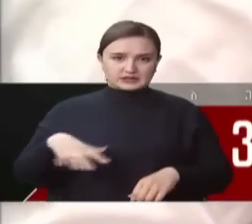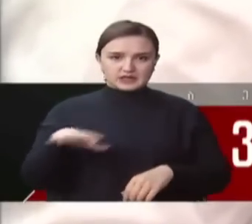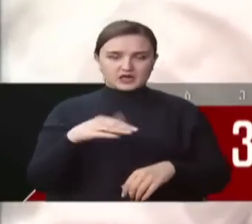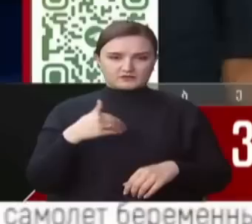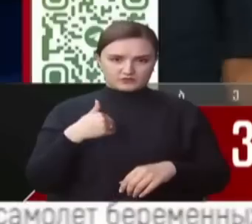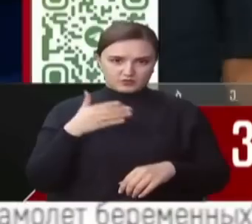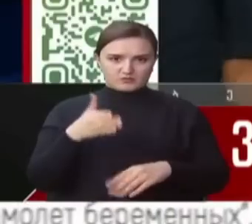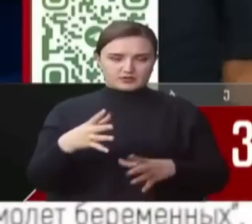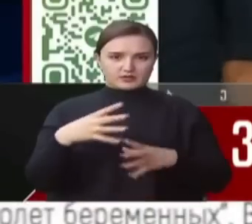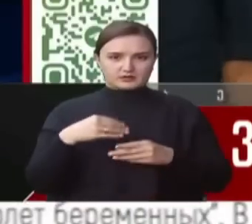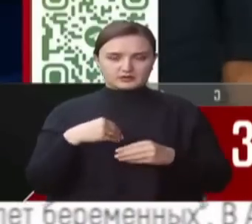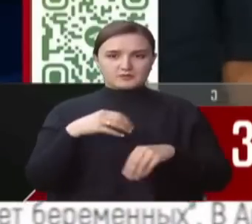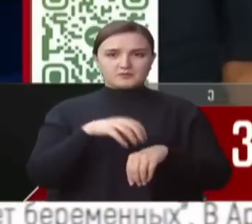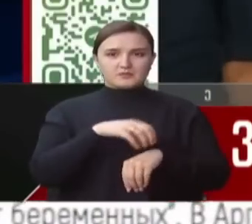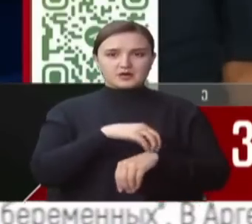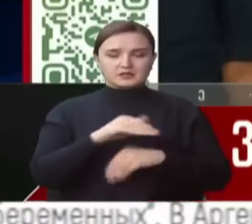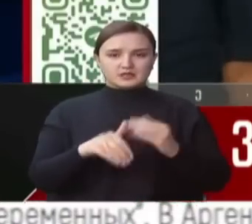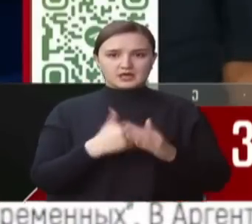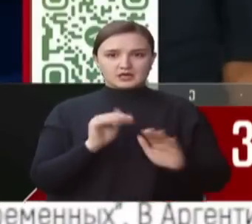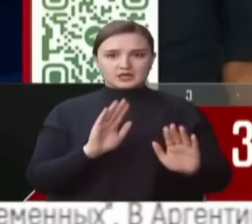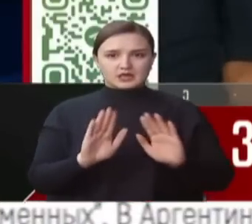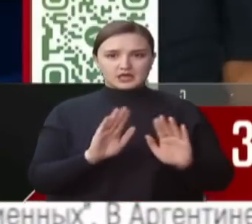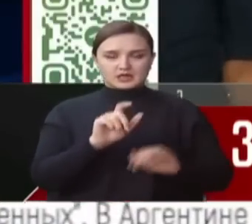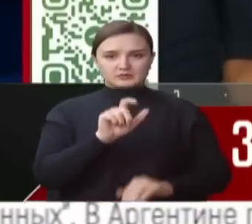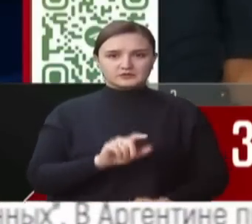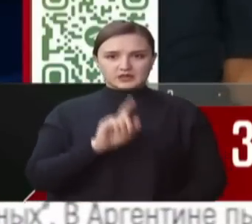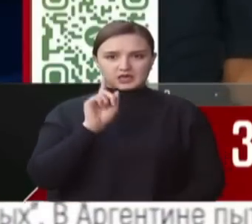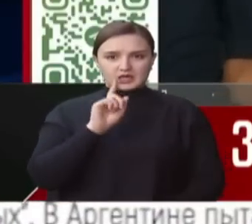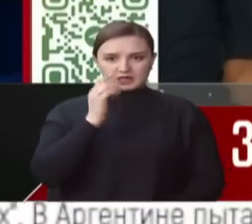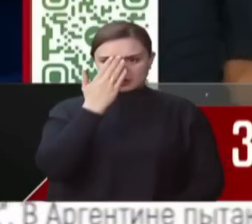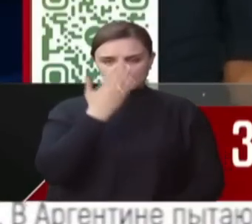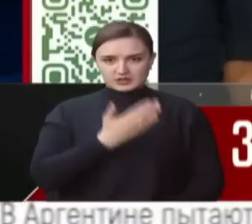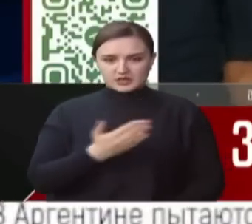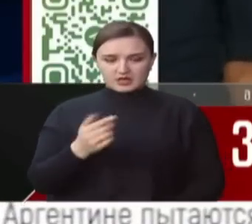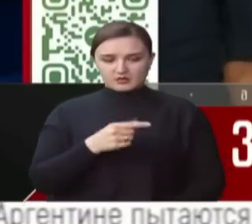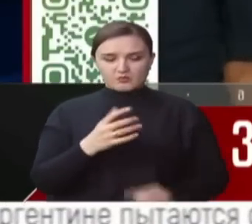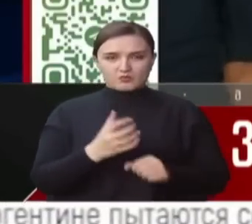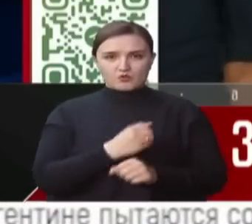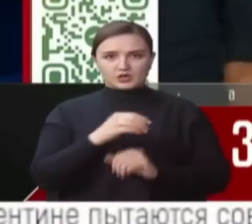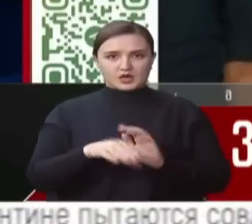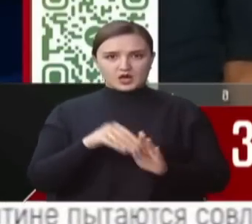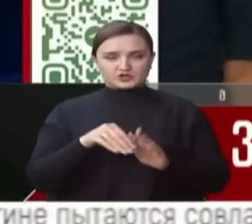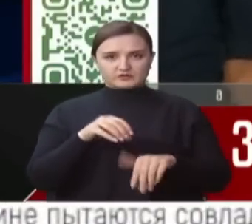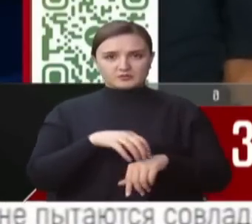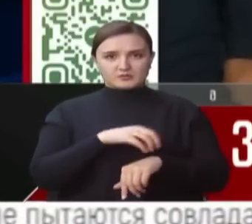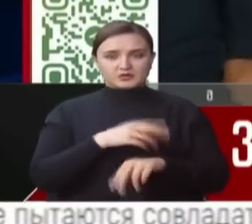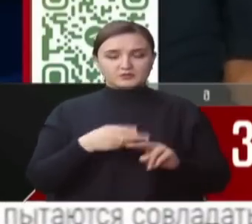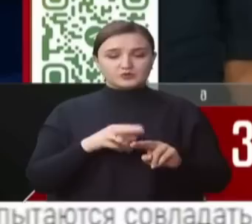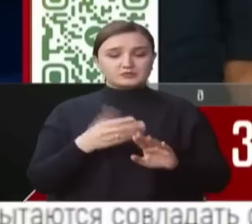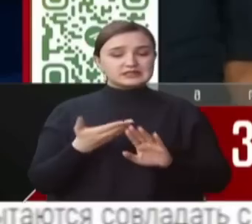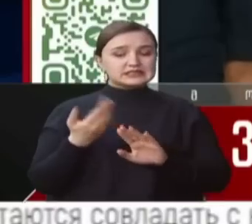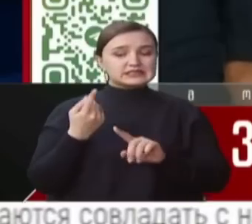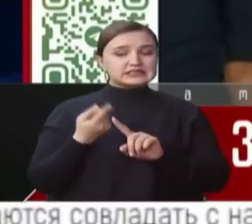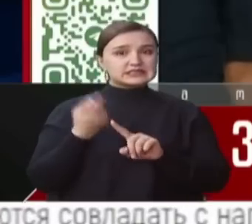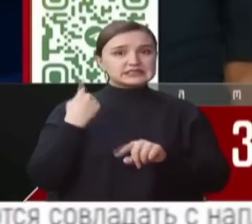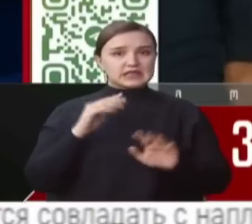mastan ertad. Partiis ახალი ხელმძღვანელობა ახალგაზრდა ხალხია. Მოიგეს არჩევნები პარტიაში, იმიტომ რომ წინა ხელმძღვანელობა პასიური